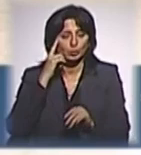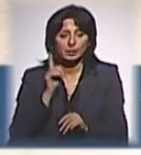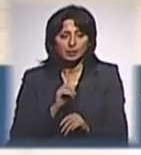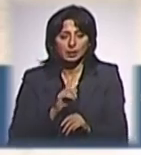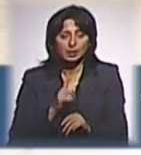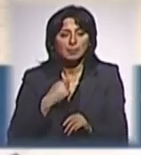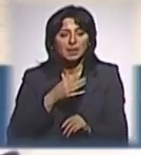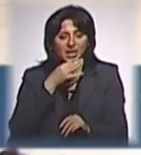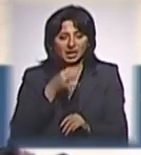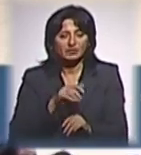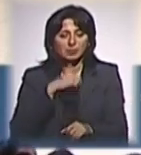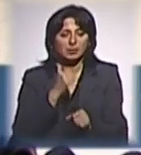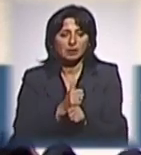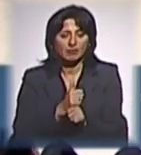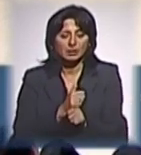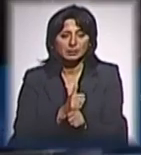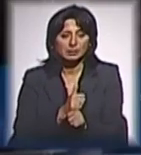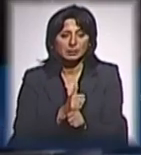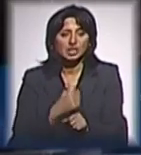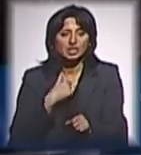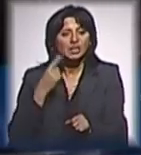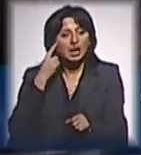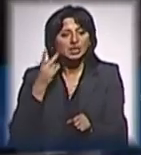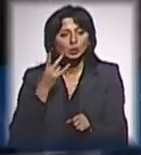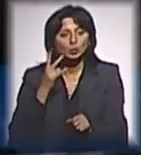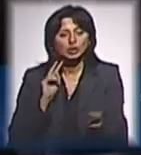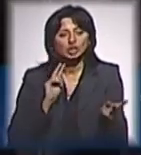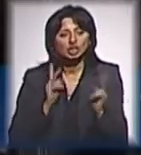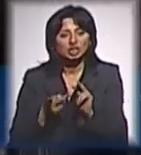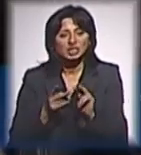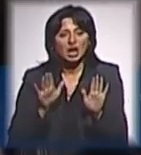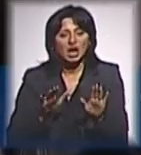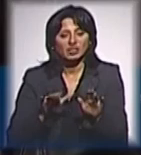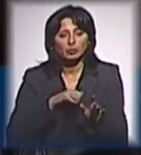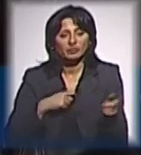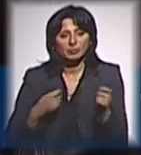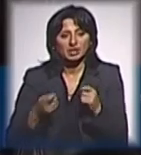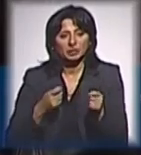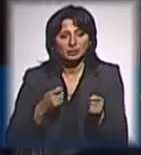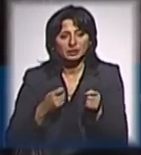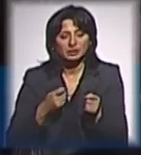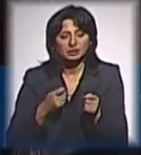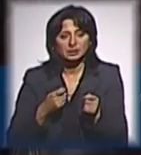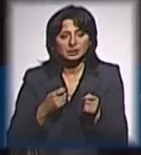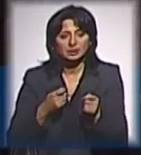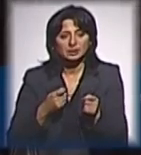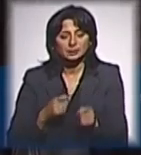და მე გეტყვით იმ თავარს, რომელიც ჩვენი აზრით უნდა შეიცვალოს ადგილობრივი თვითმმართველობის ასე